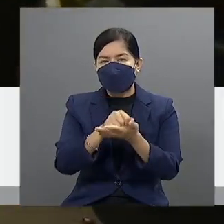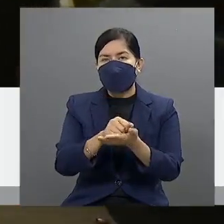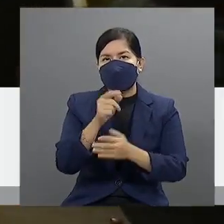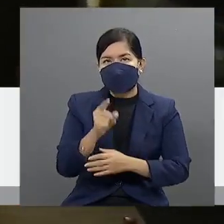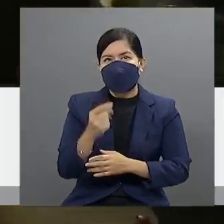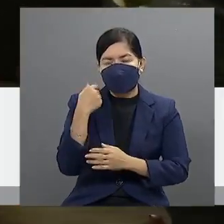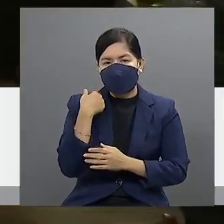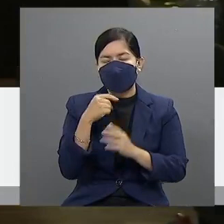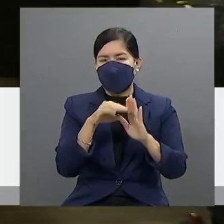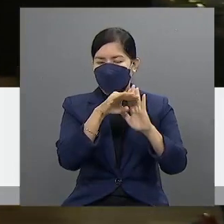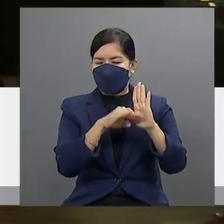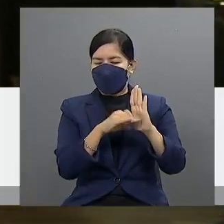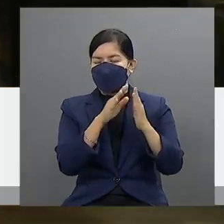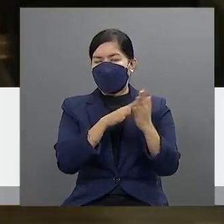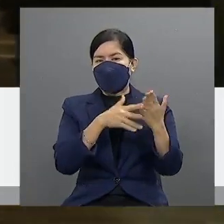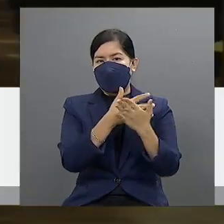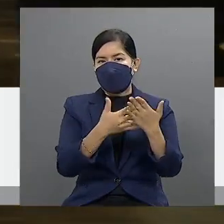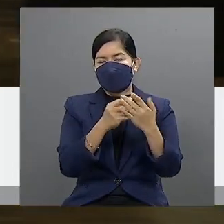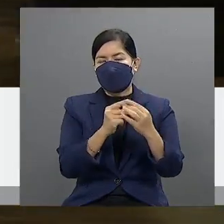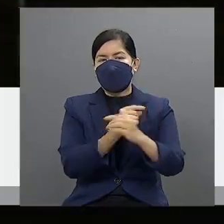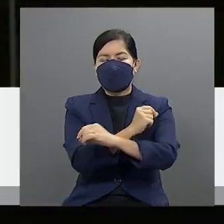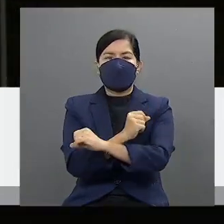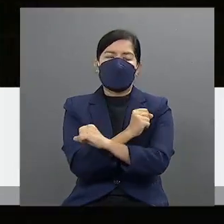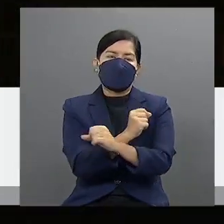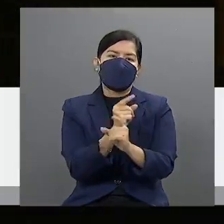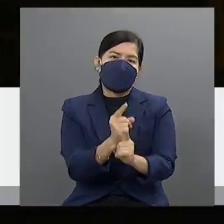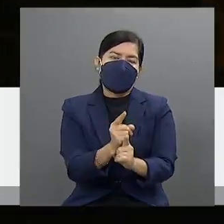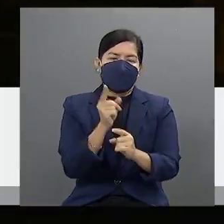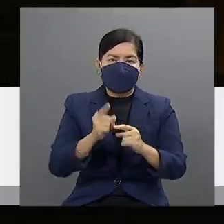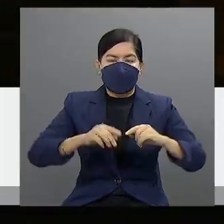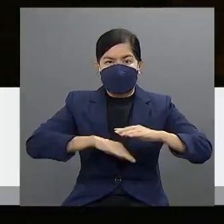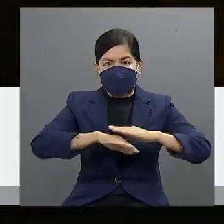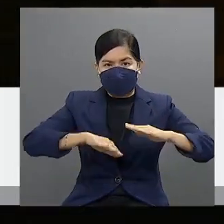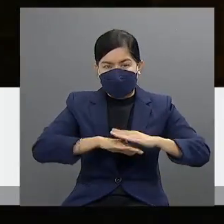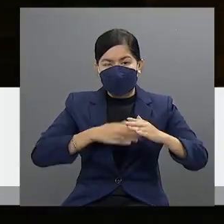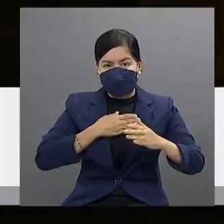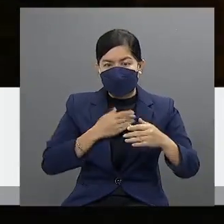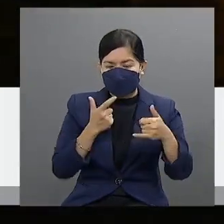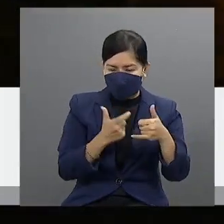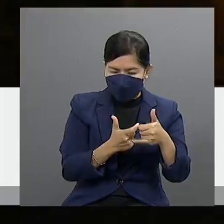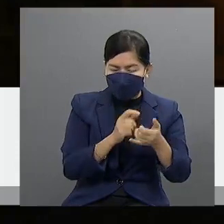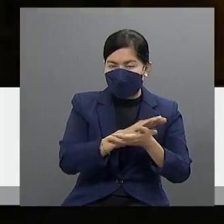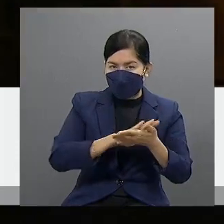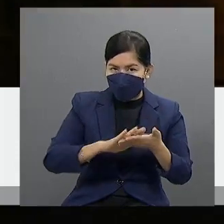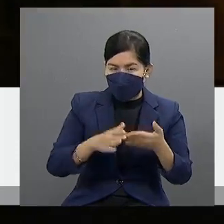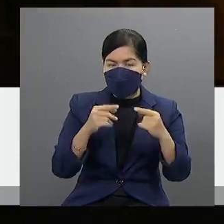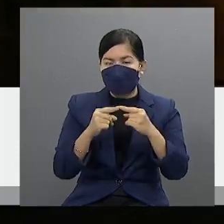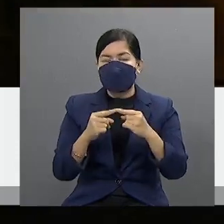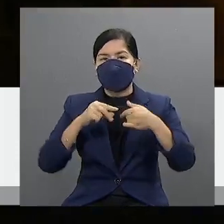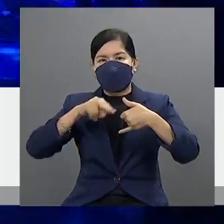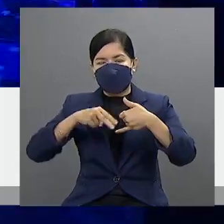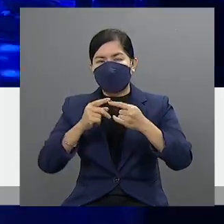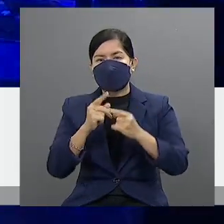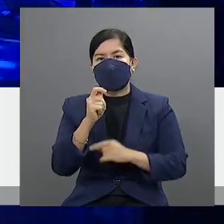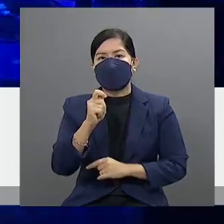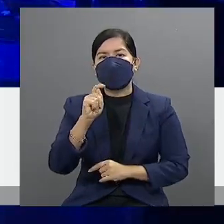การป้องกันควบคุมโรคอย่างเคร่งครัดต้องแสดงหลักฐานว่าฉีดวัคซีนครบแล้วนะมีผลตรวจ ATK ก่อนเข้าใช้บริการรวมถึง